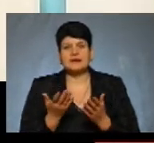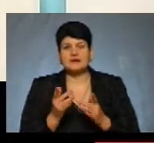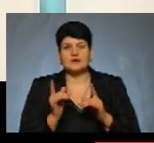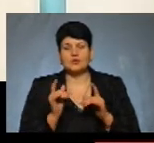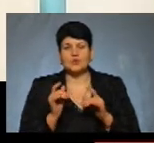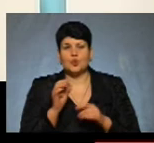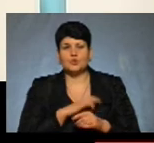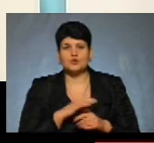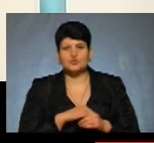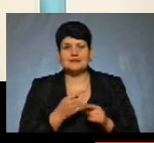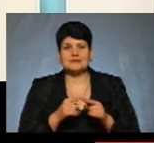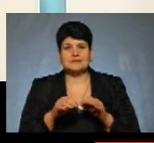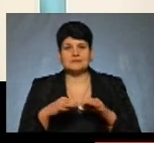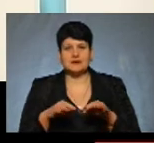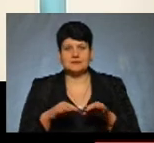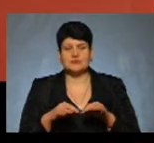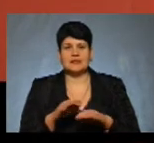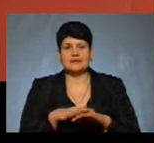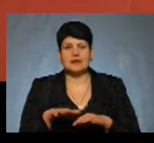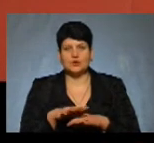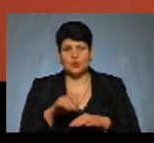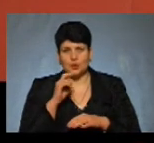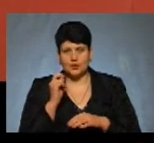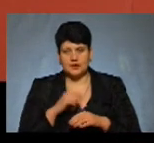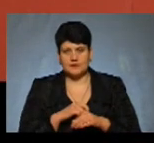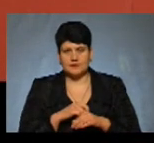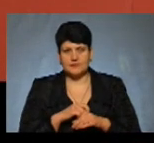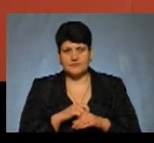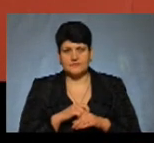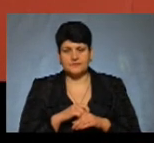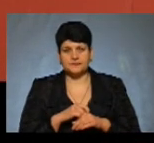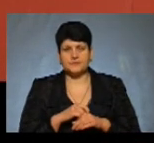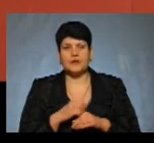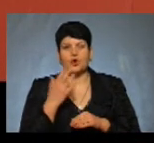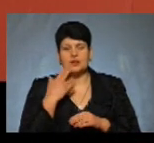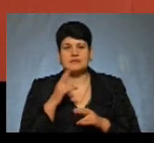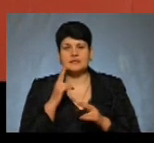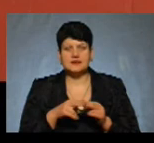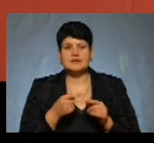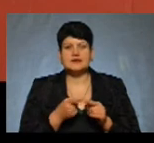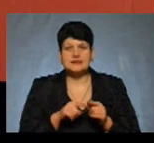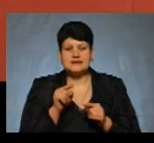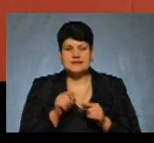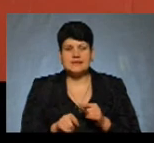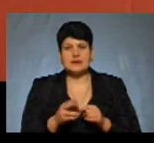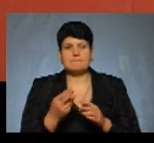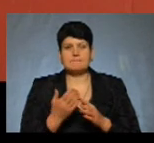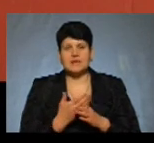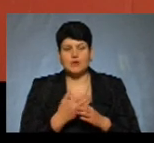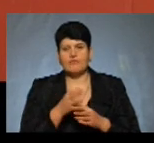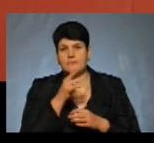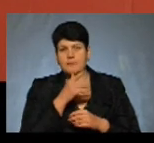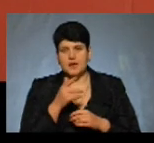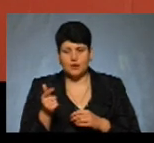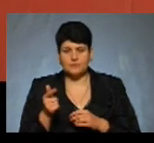користуються даним транспортним засобом на території України. Тобто поки що порушень. А коли завершиться цей пільговий період, так, про який ми говоримо, якого